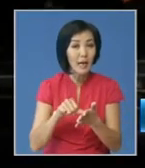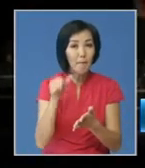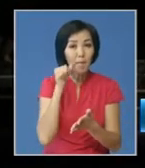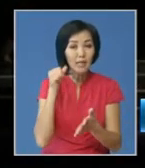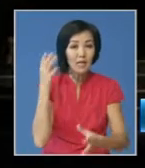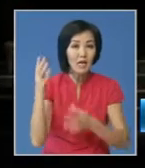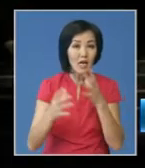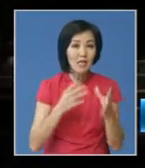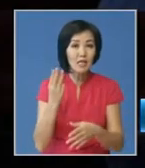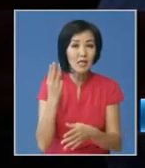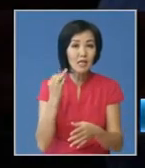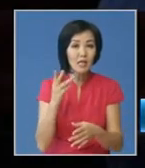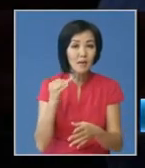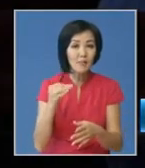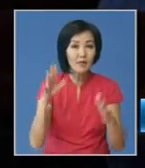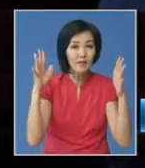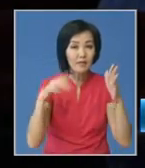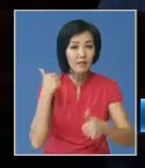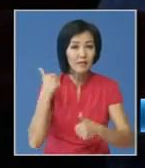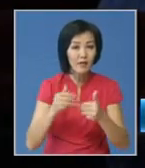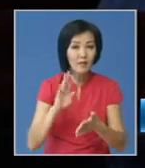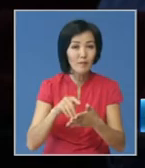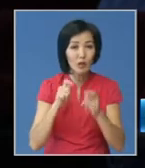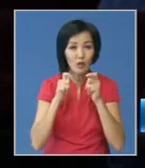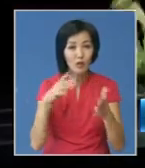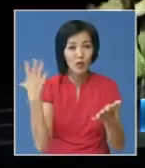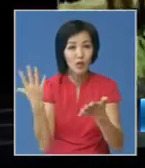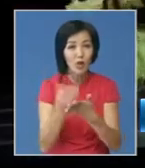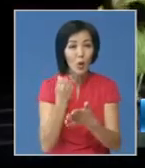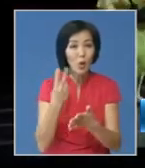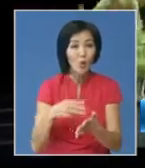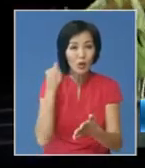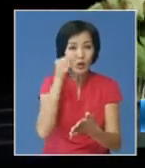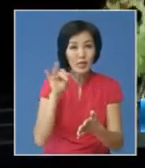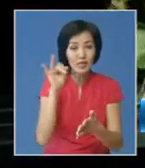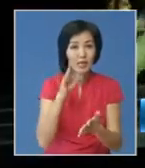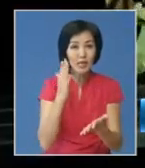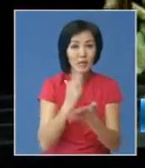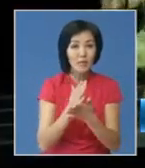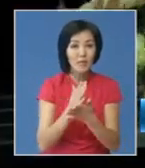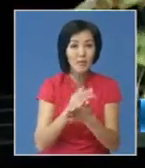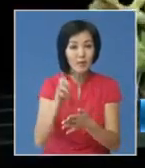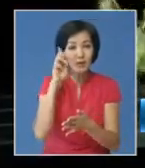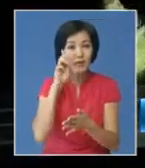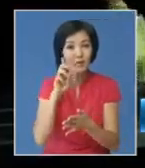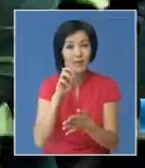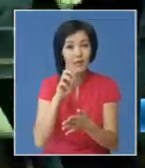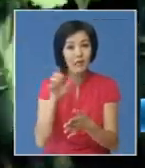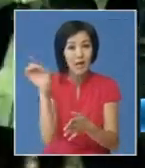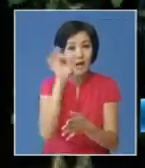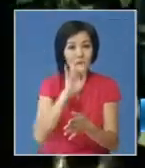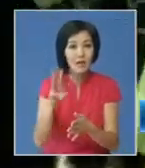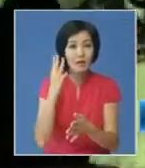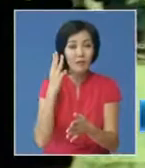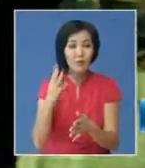былтыр халықаралық шабыт фестивалінде бас жүлдені жеңіп алды. 30 жылдық тарихы бар ансамбль еліміздегі мемлекеттік атағы бар би үш